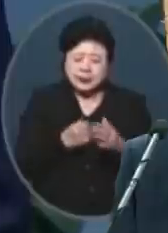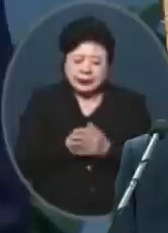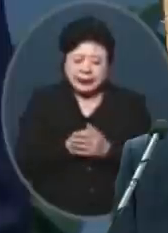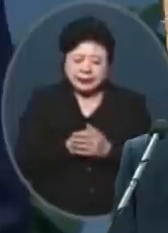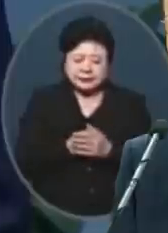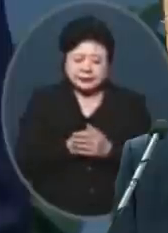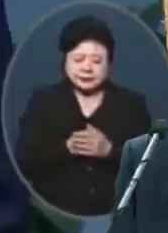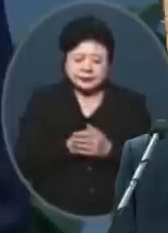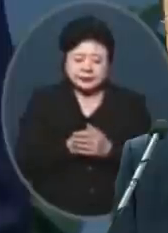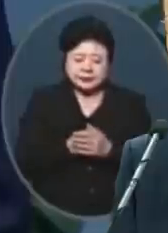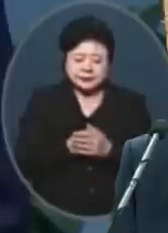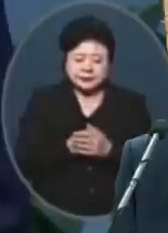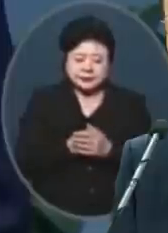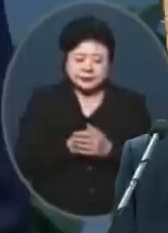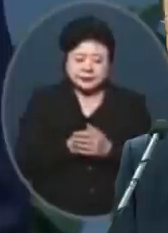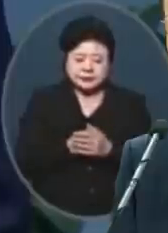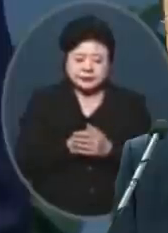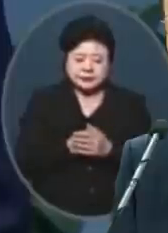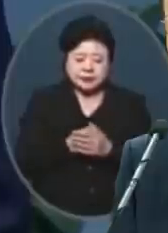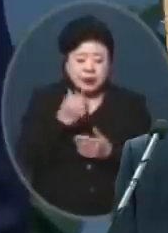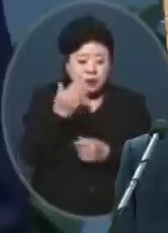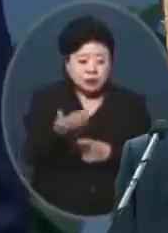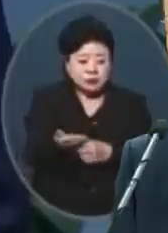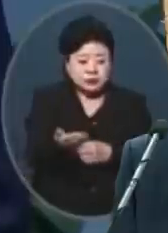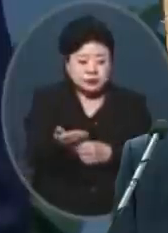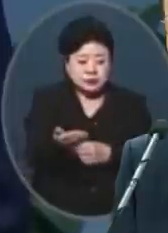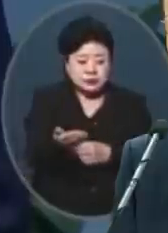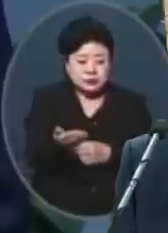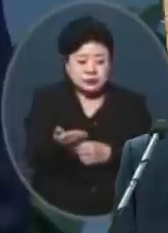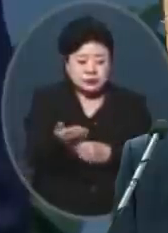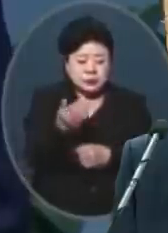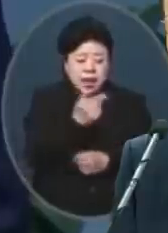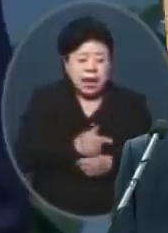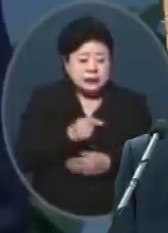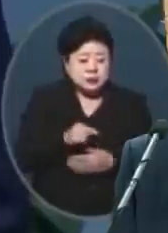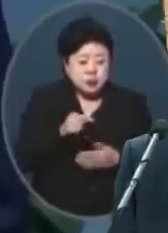그러므로 여러분 가슴속에는